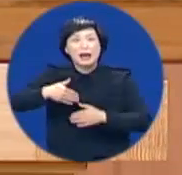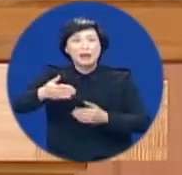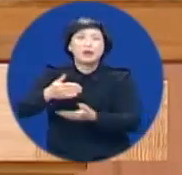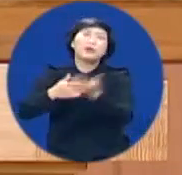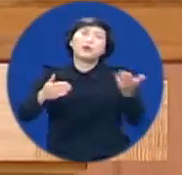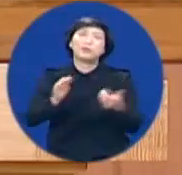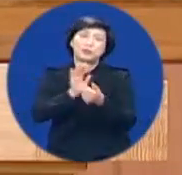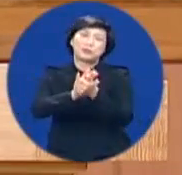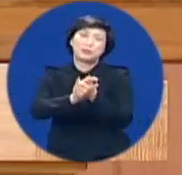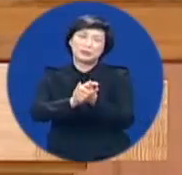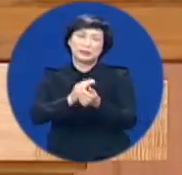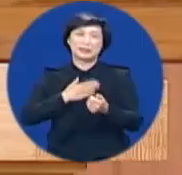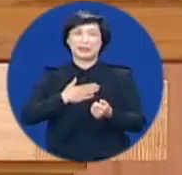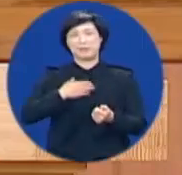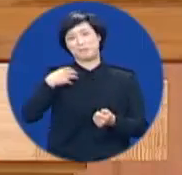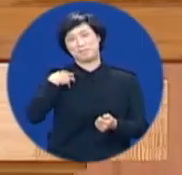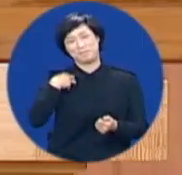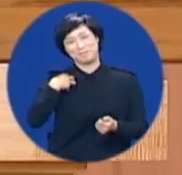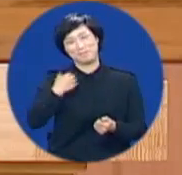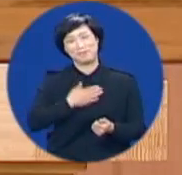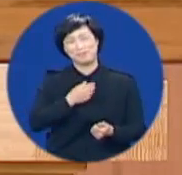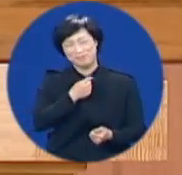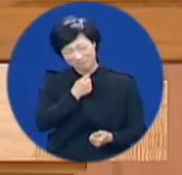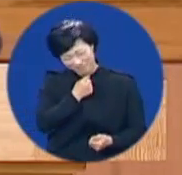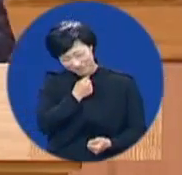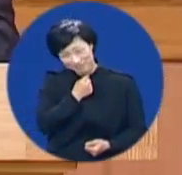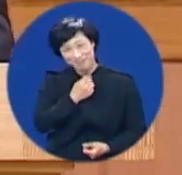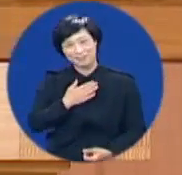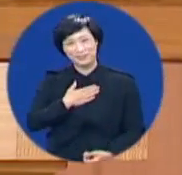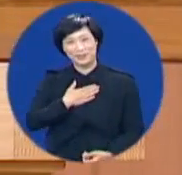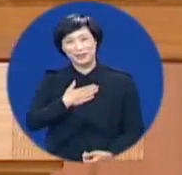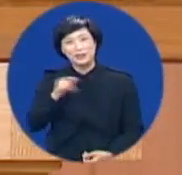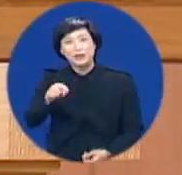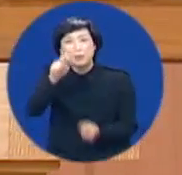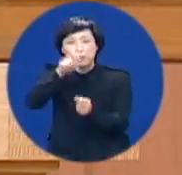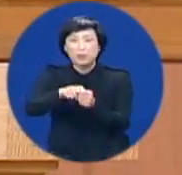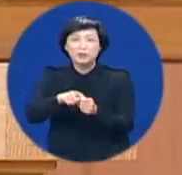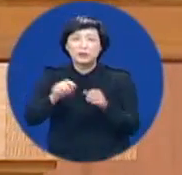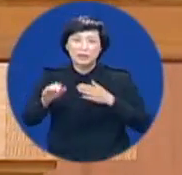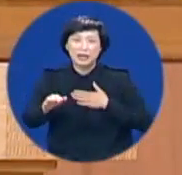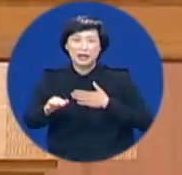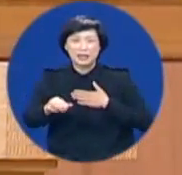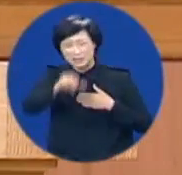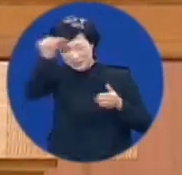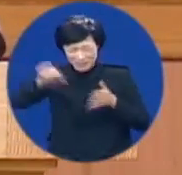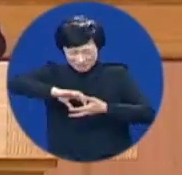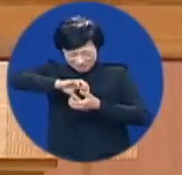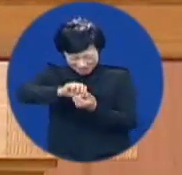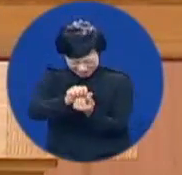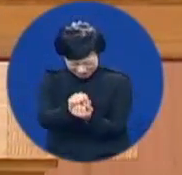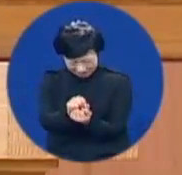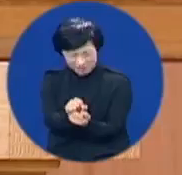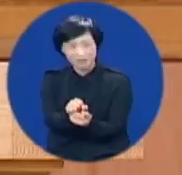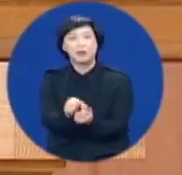것이 제 소원이요. 그걸 위해서 다 쏟아붓는